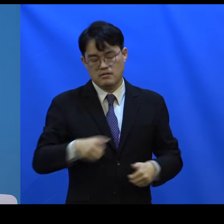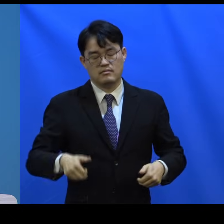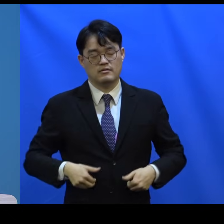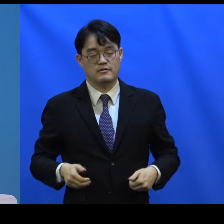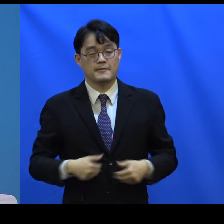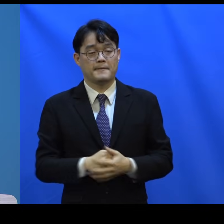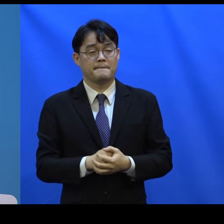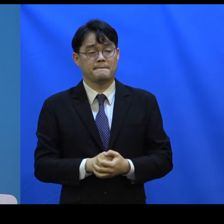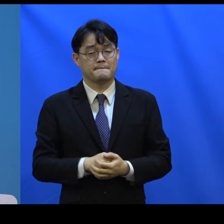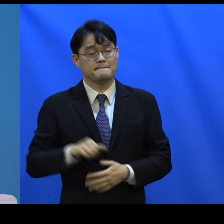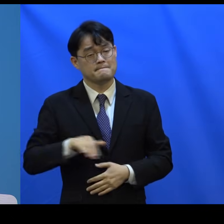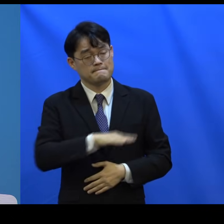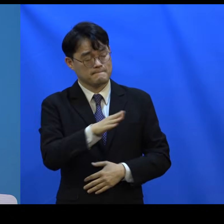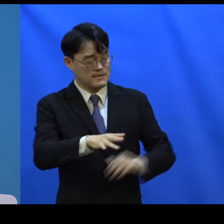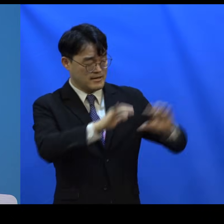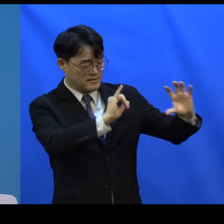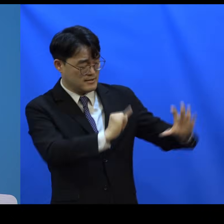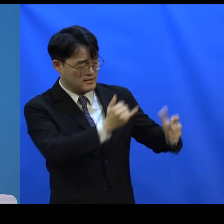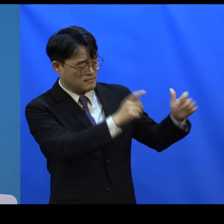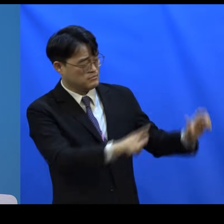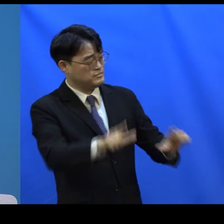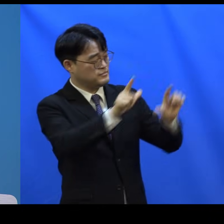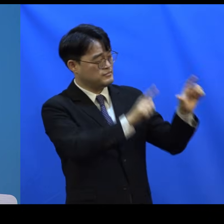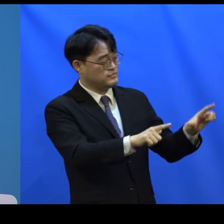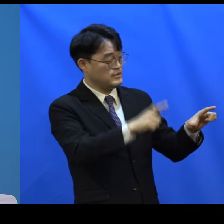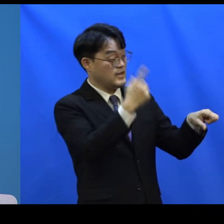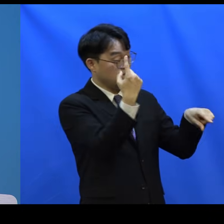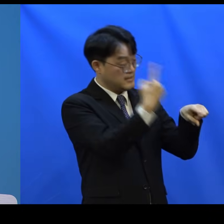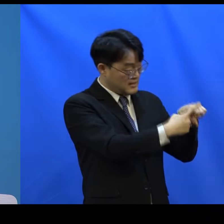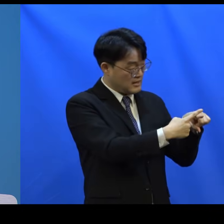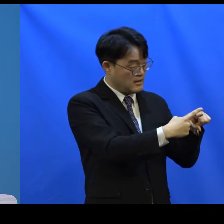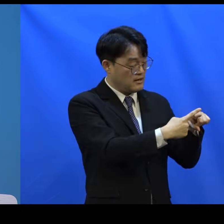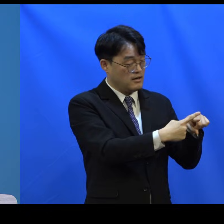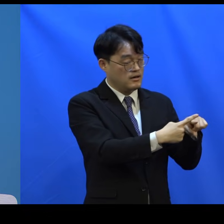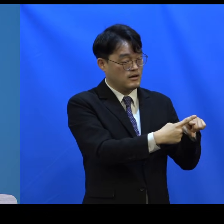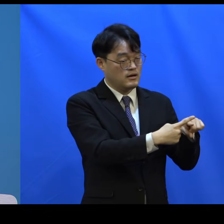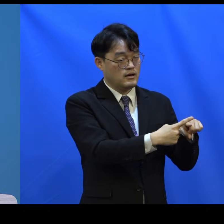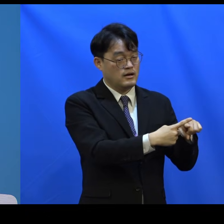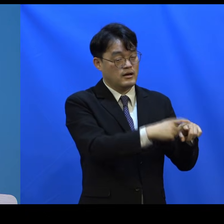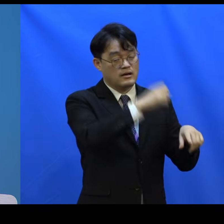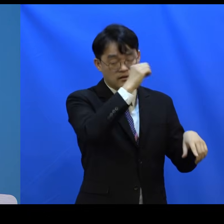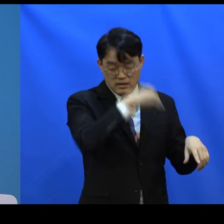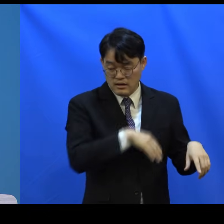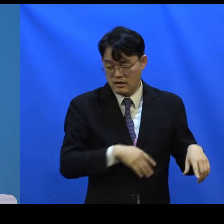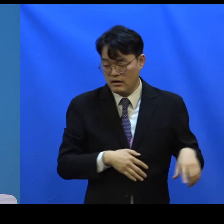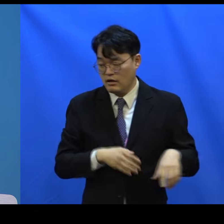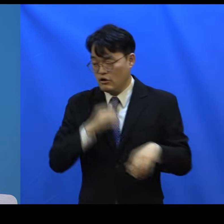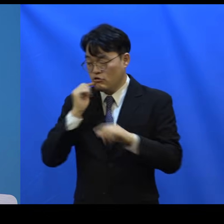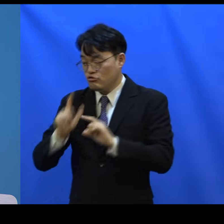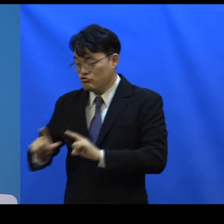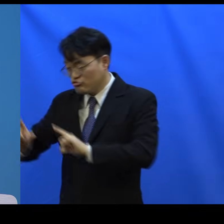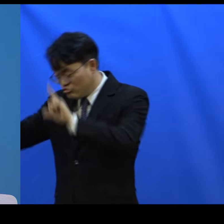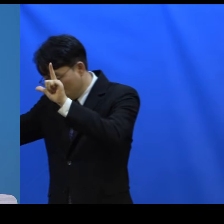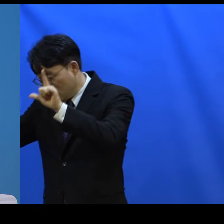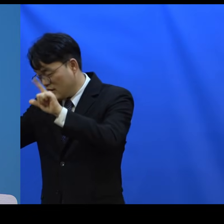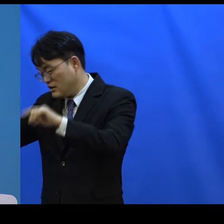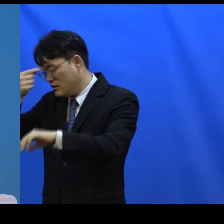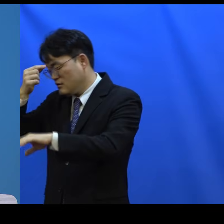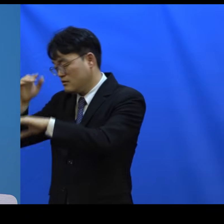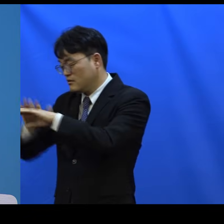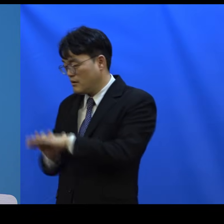우리가 세상에 살다가 그냥 주일날 와서 예배를 드리는 사람이 아니고 예배를 드리기 위해서 세상에 살아온